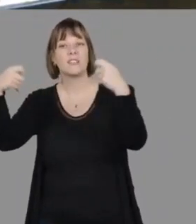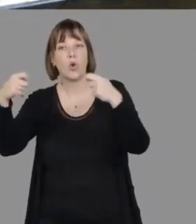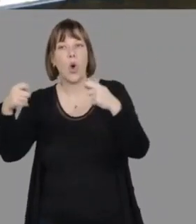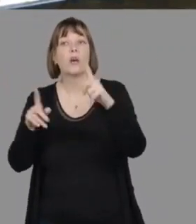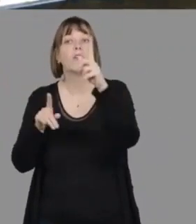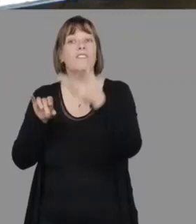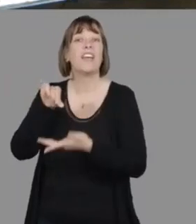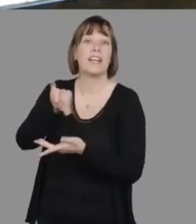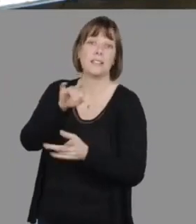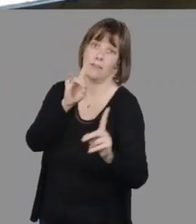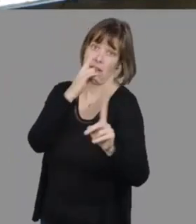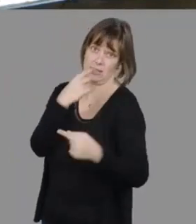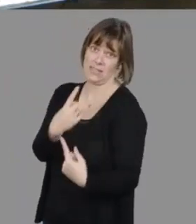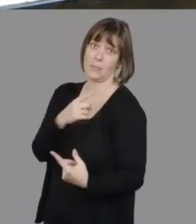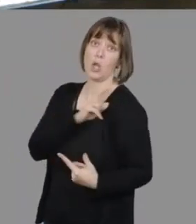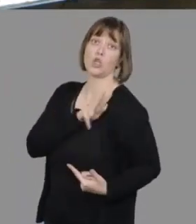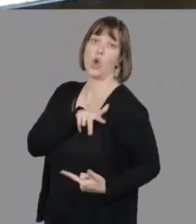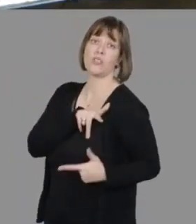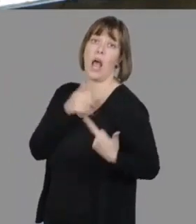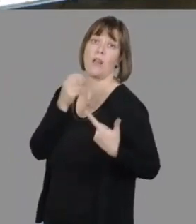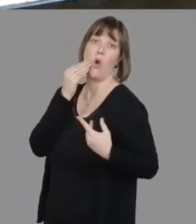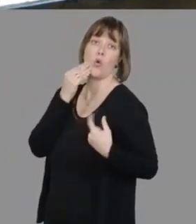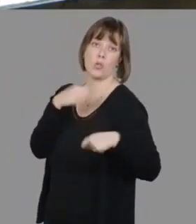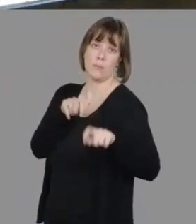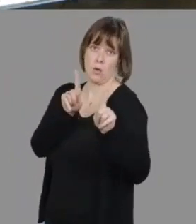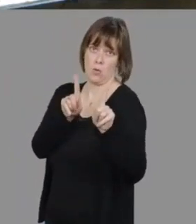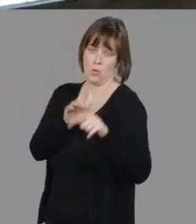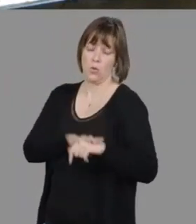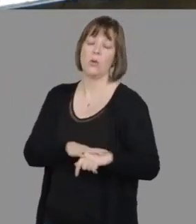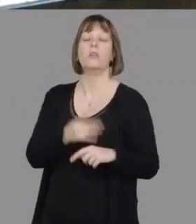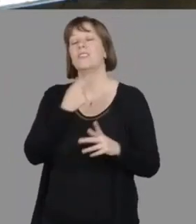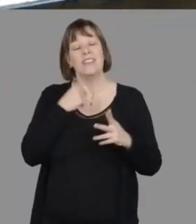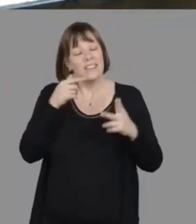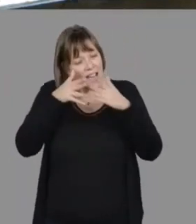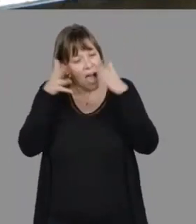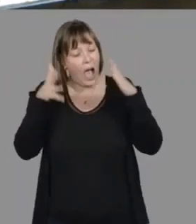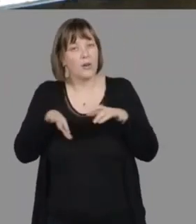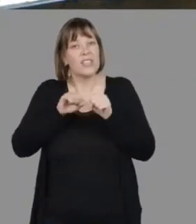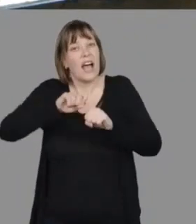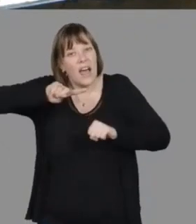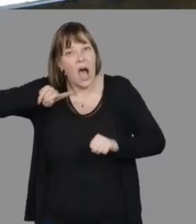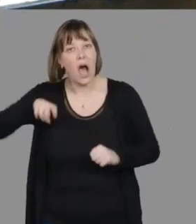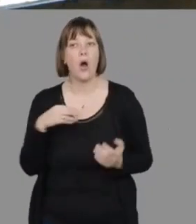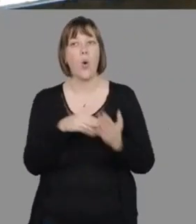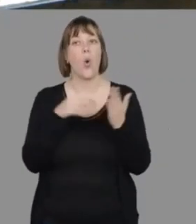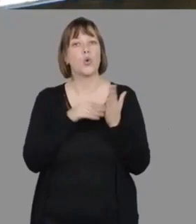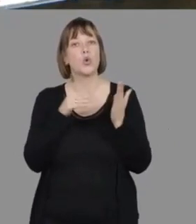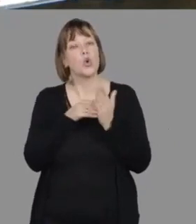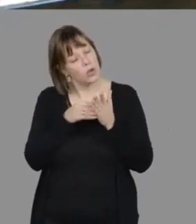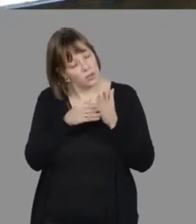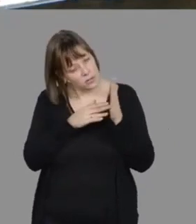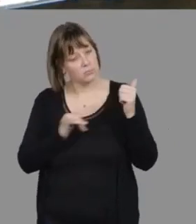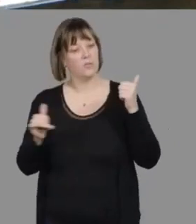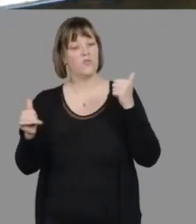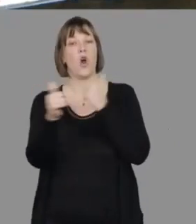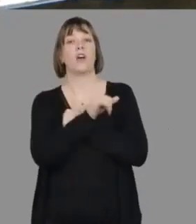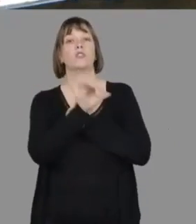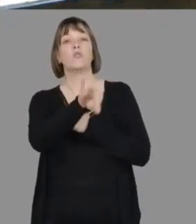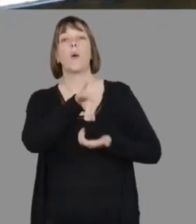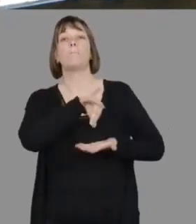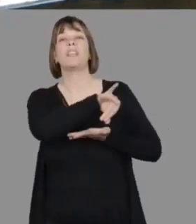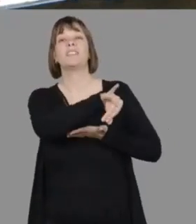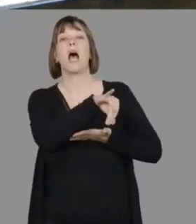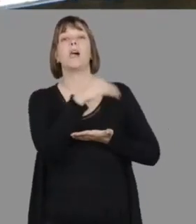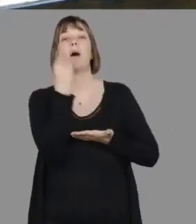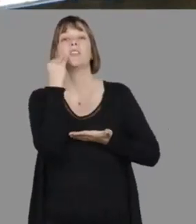sie sozialen Wohnungsbau errichten. Wir setzen mit diesem Haushaltsbeschluss den Vorrang für bezahlbares